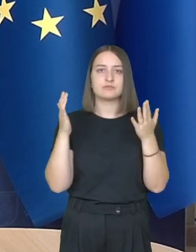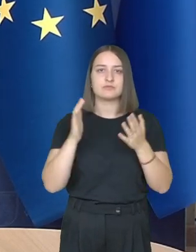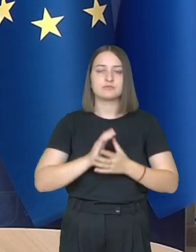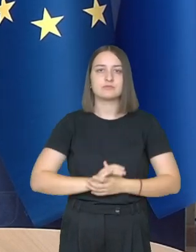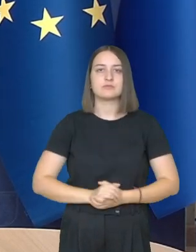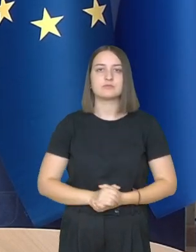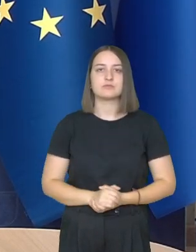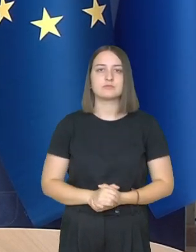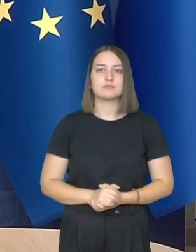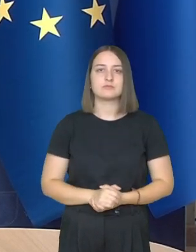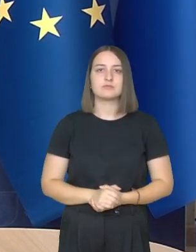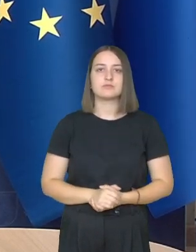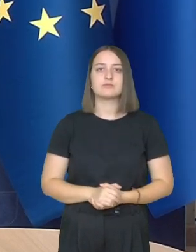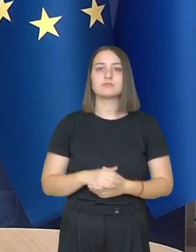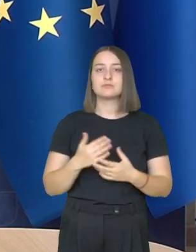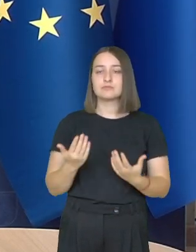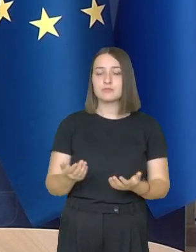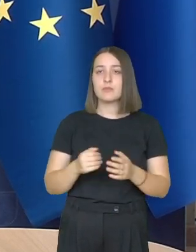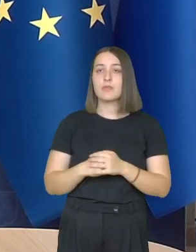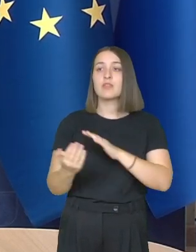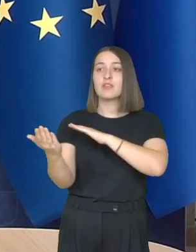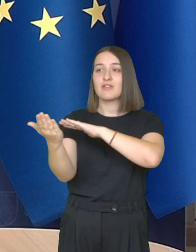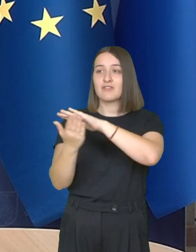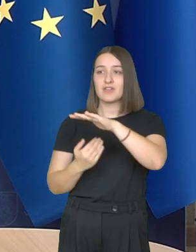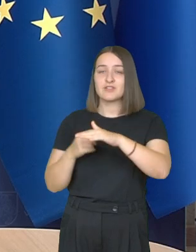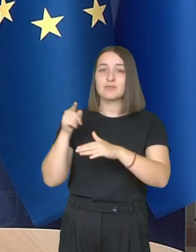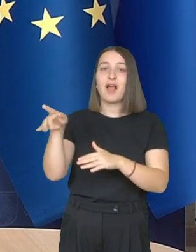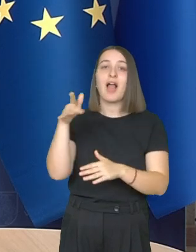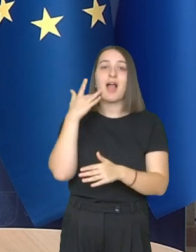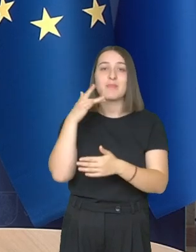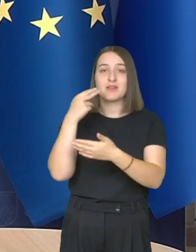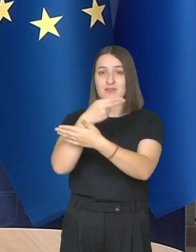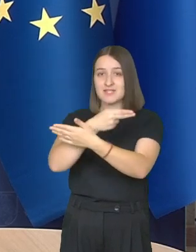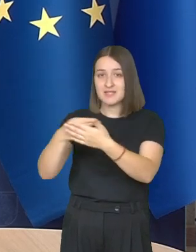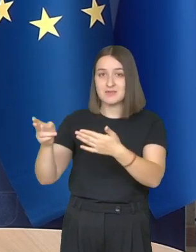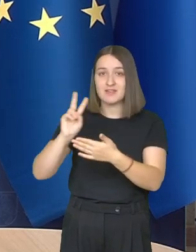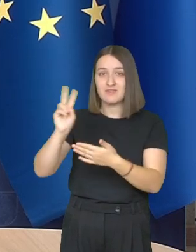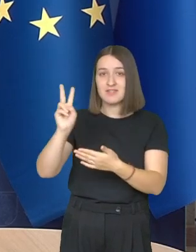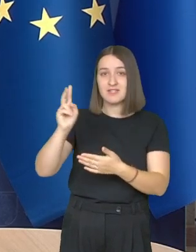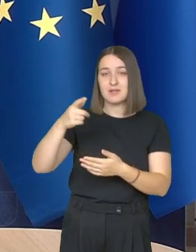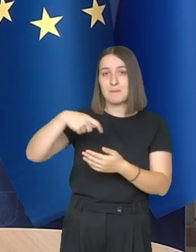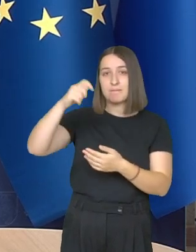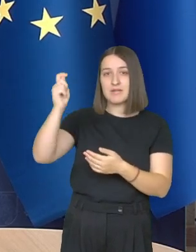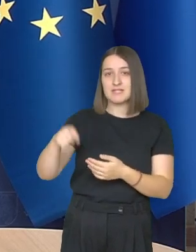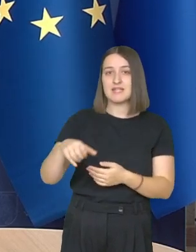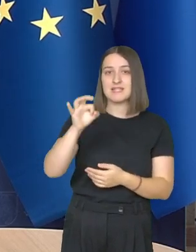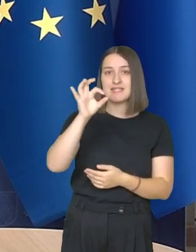ačiū taip pat kviečiame įmonės northrop gramman viceprezidentą steveneną